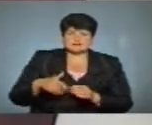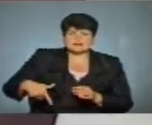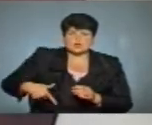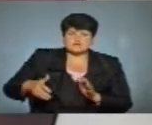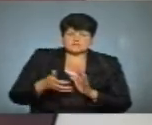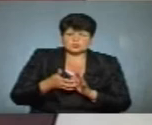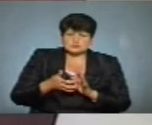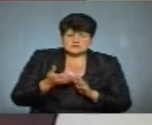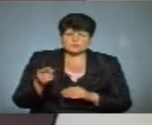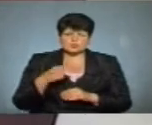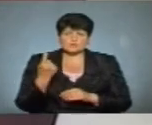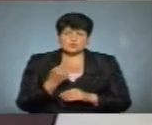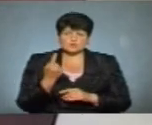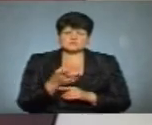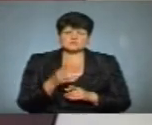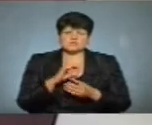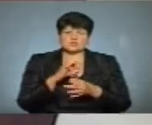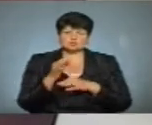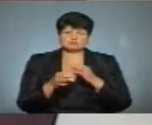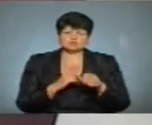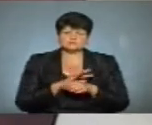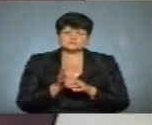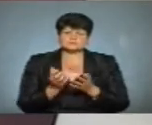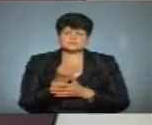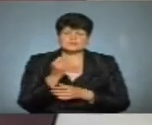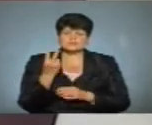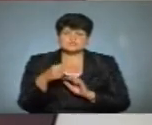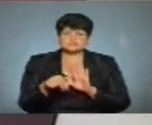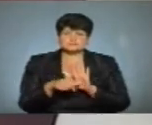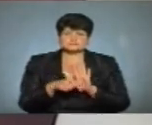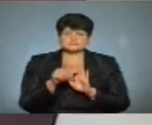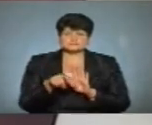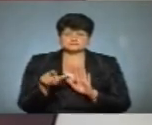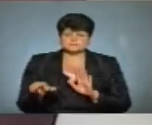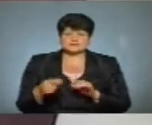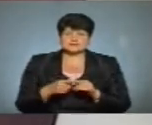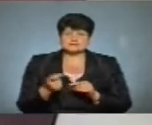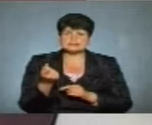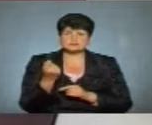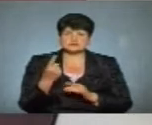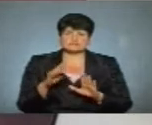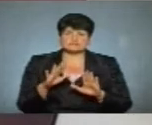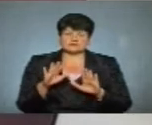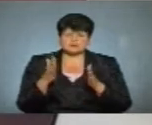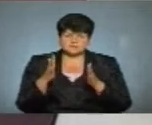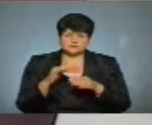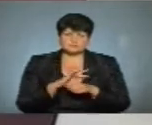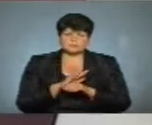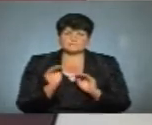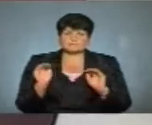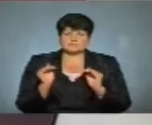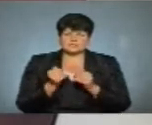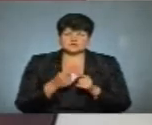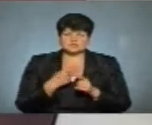На Тернопільщині коронавірус за добу підтвердили у 26 осіб. Це на 11 випадків COVID-19 менше,